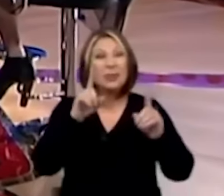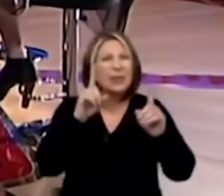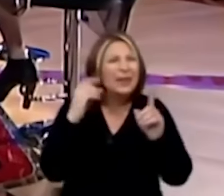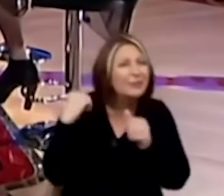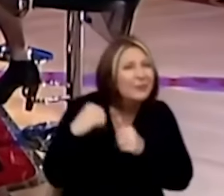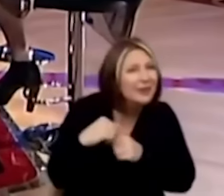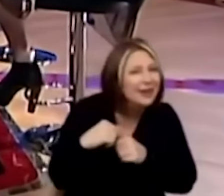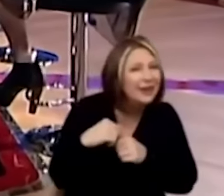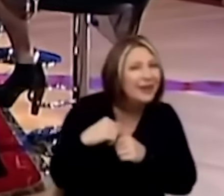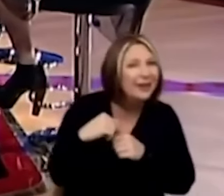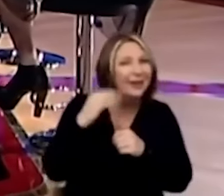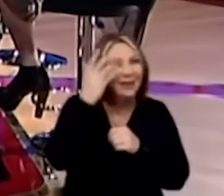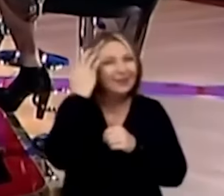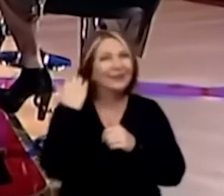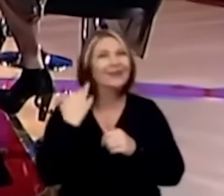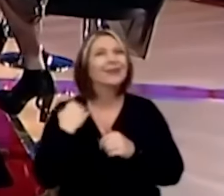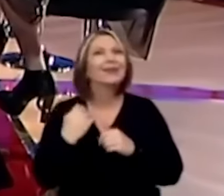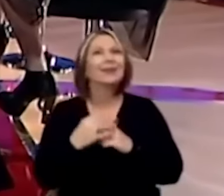daha söyle.